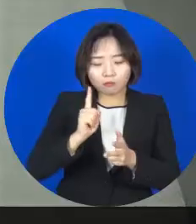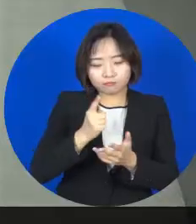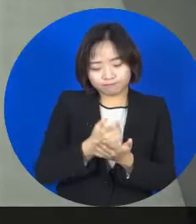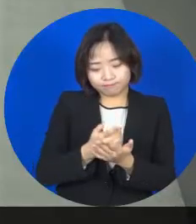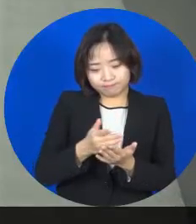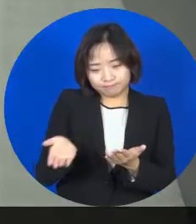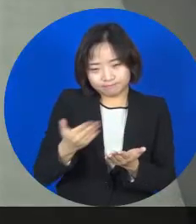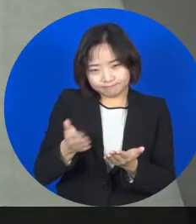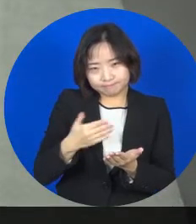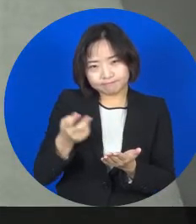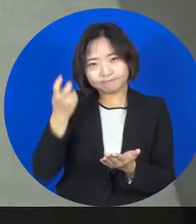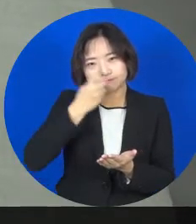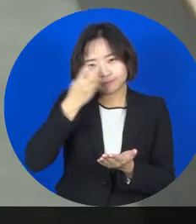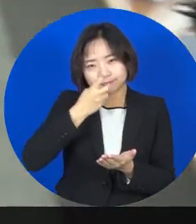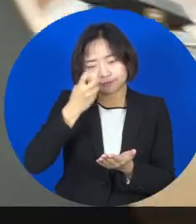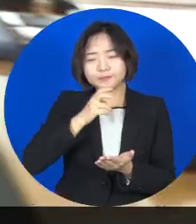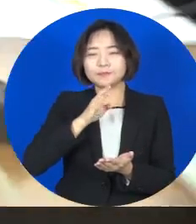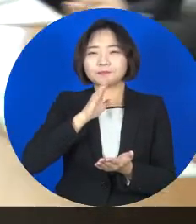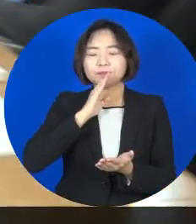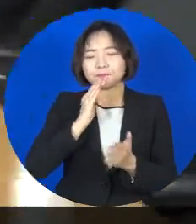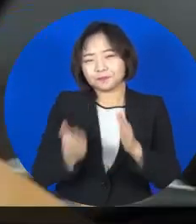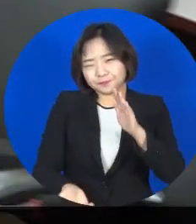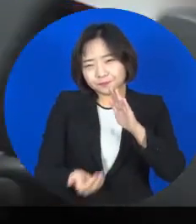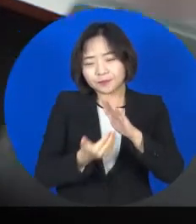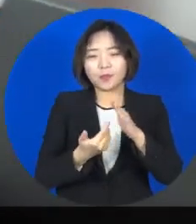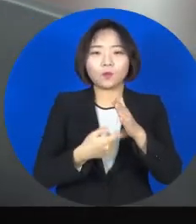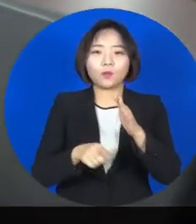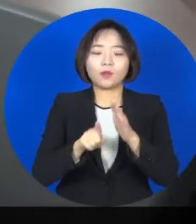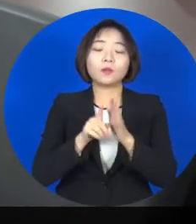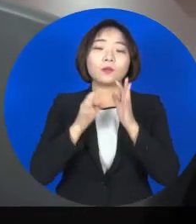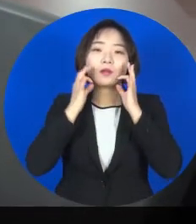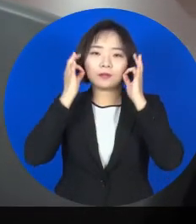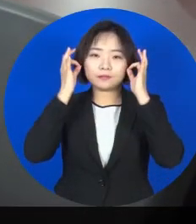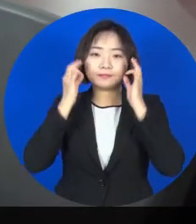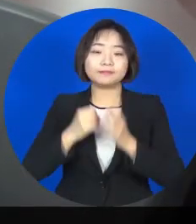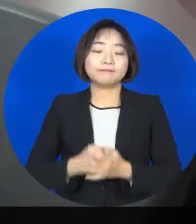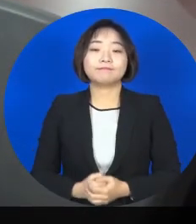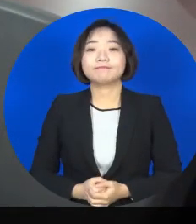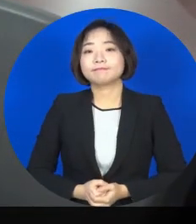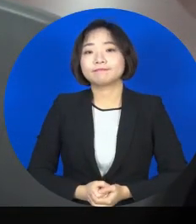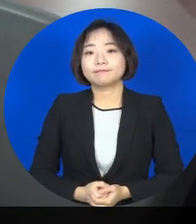검토해 최적화된 개발 계획이 수립될 수 있도록 노력하겠다고 밝혔습니다.